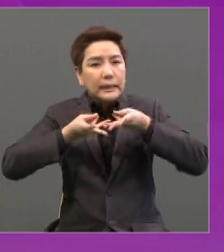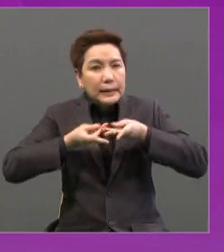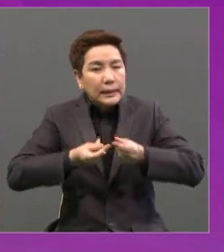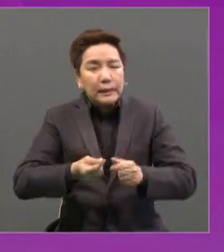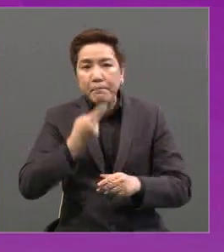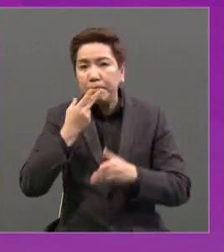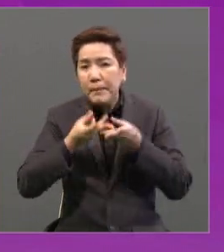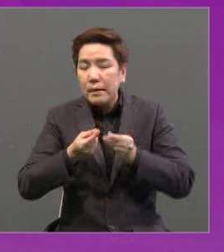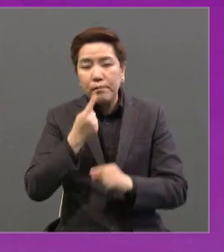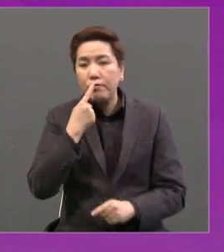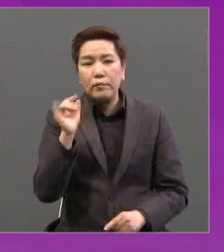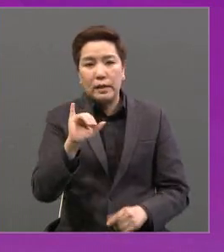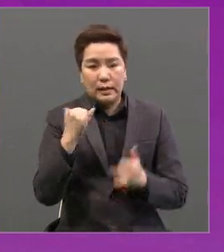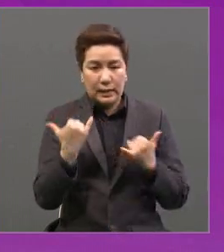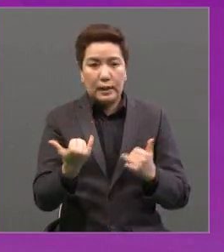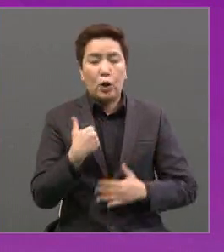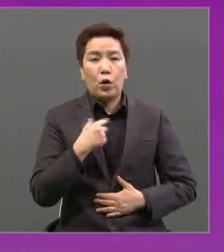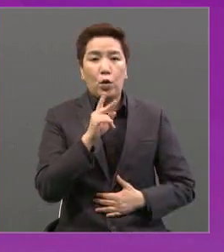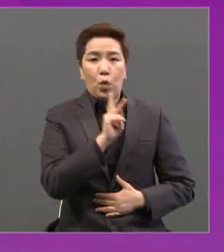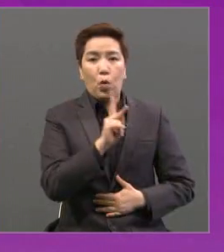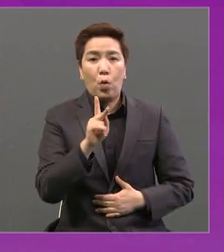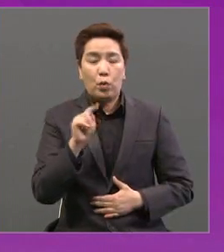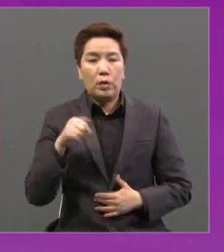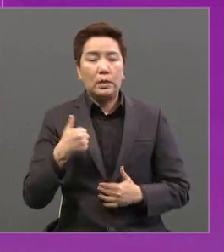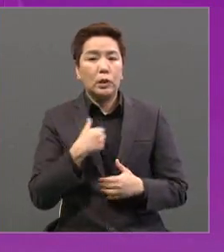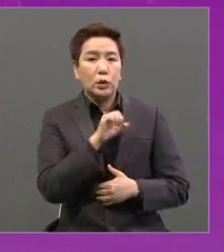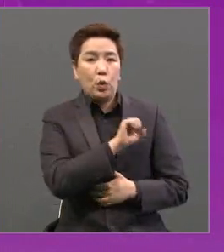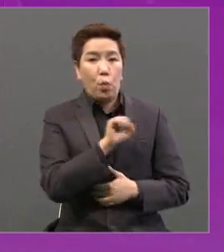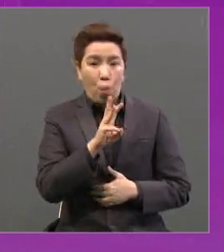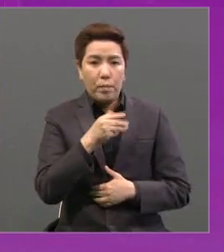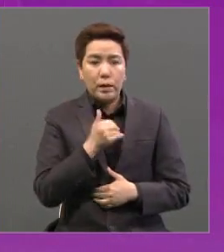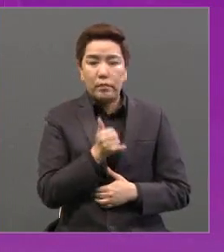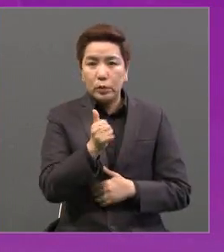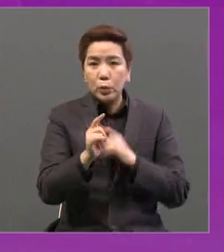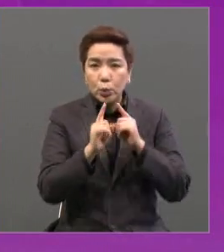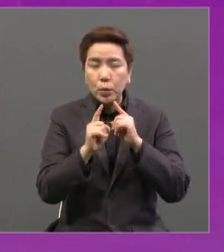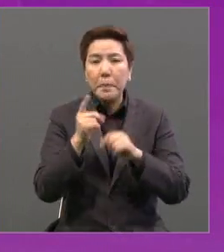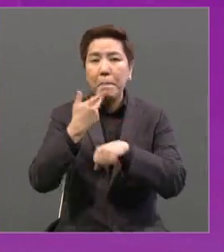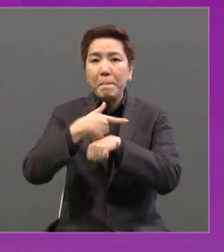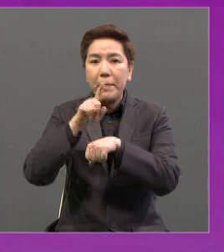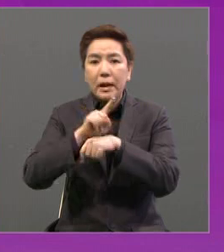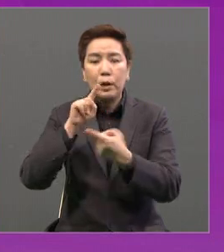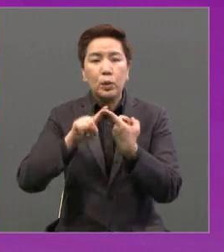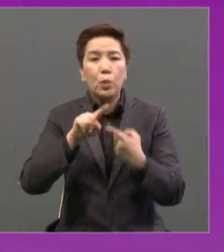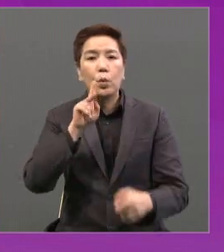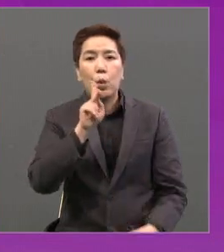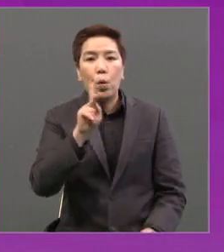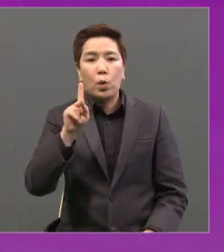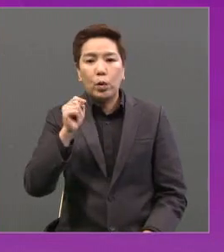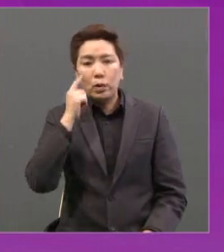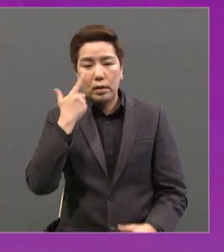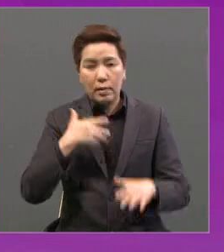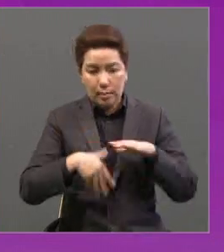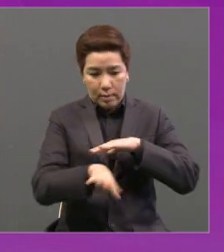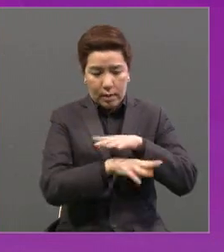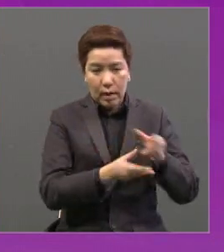ใดๆเพิ่มเติมออกมาครับวันนี้เองทางสว.บางส่วนเองก็มีการเข้าหารือกับประธานกกตด้วยนะคะเพื่อที่จะเข้าไป